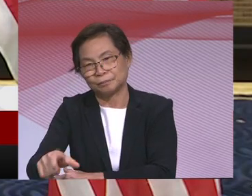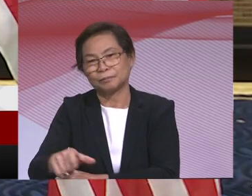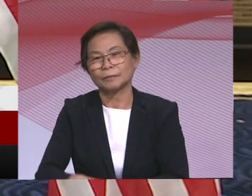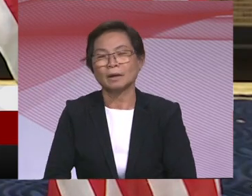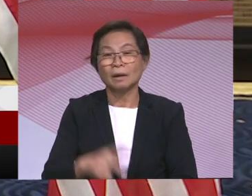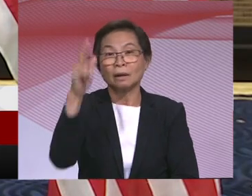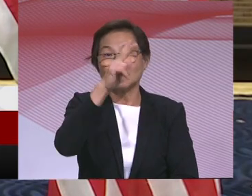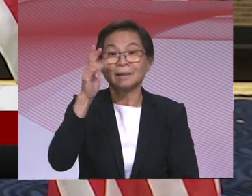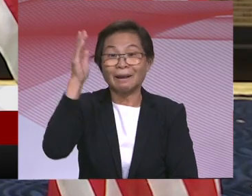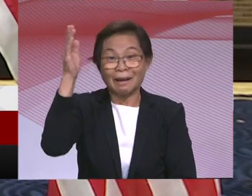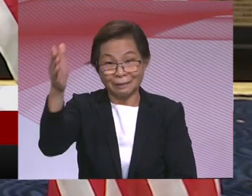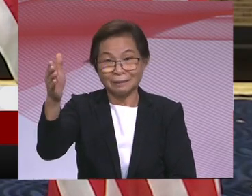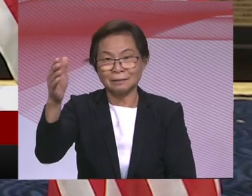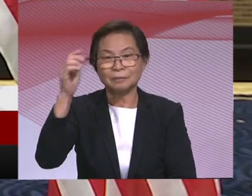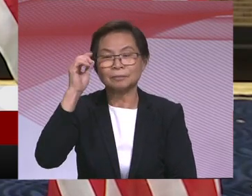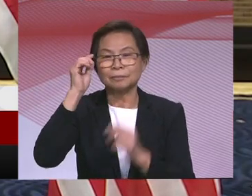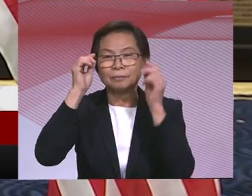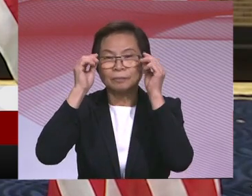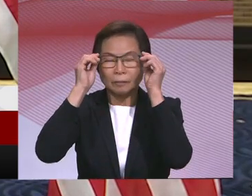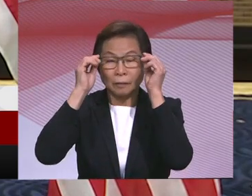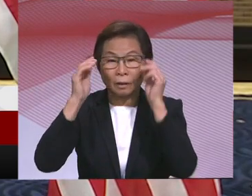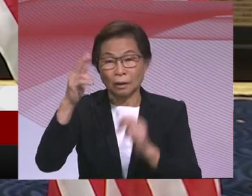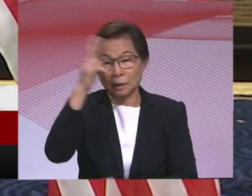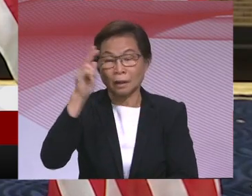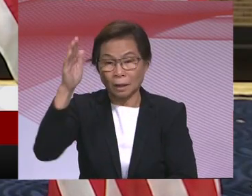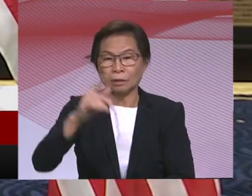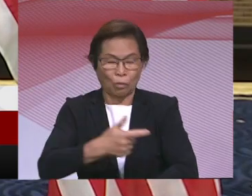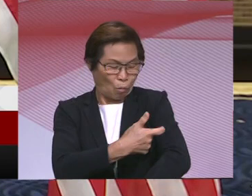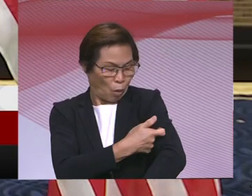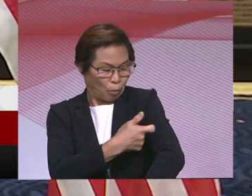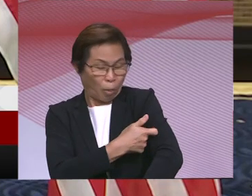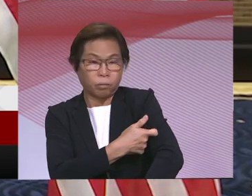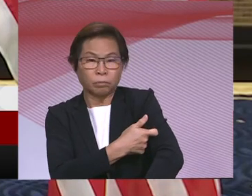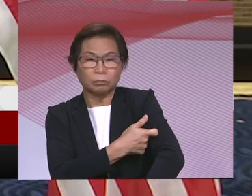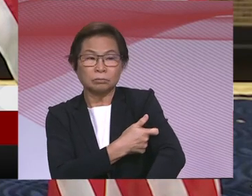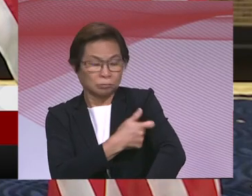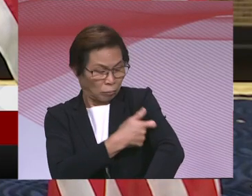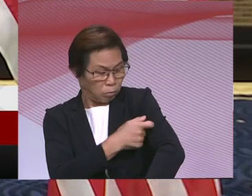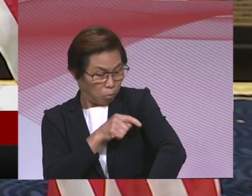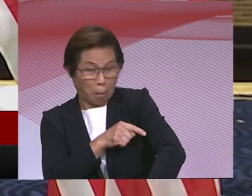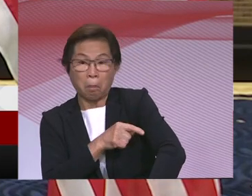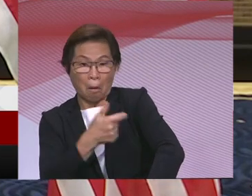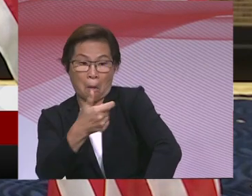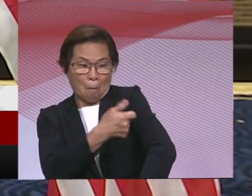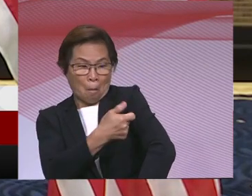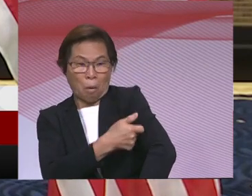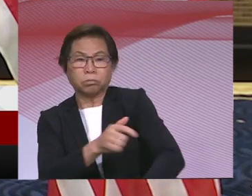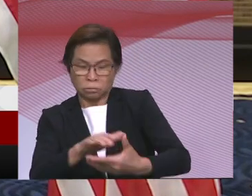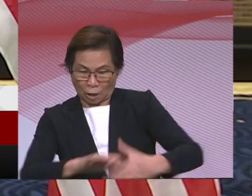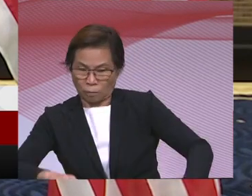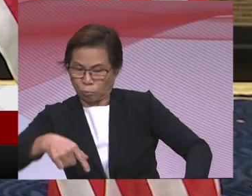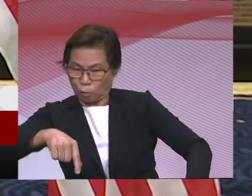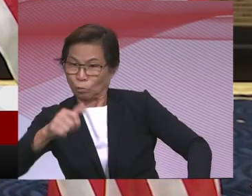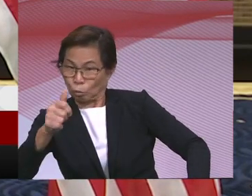sejak juga akan pastikan hanya Bachsin yang di ciri-ciri keselamatan quality